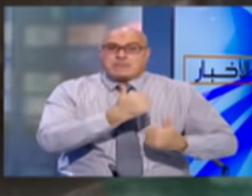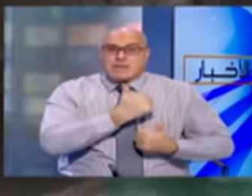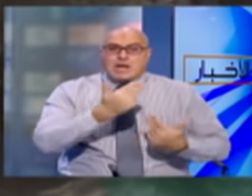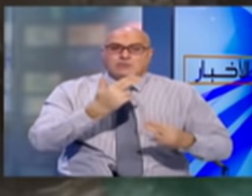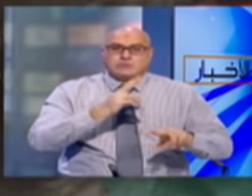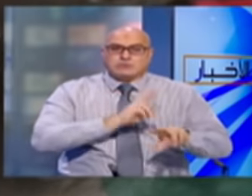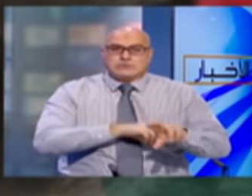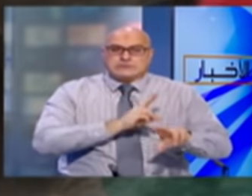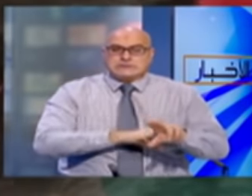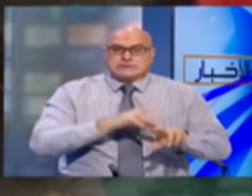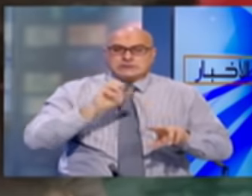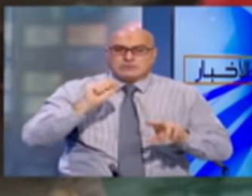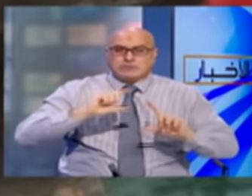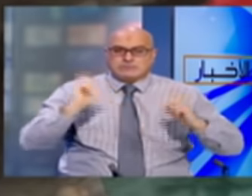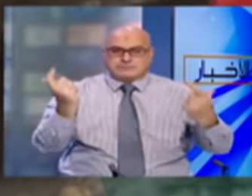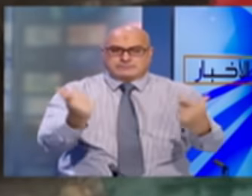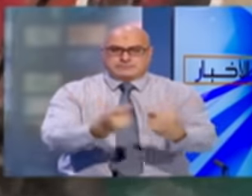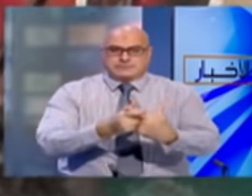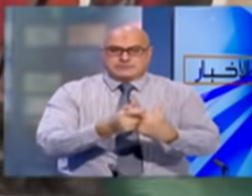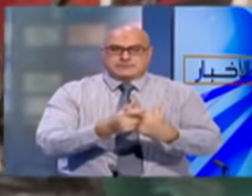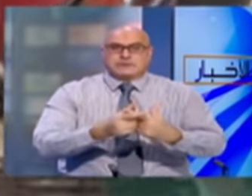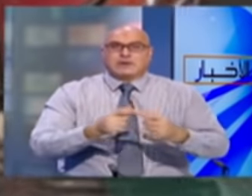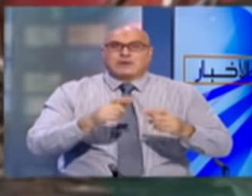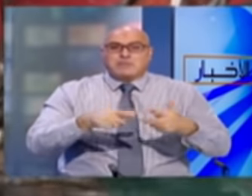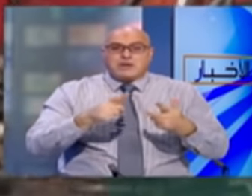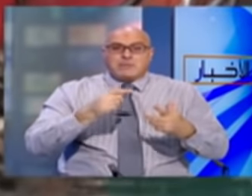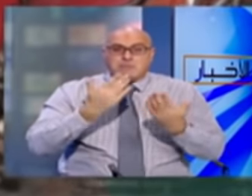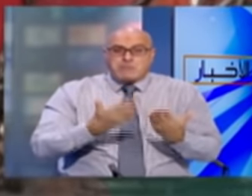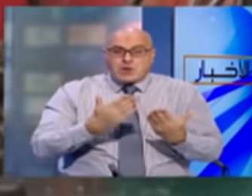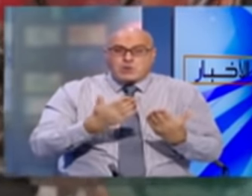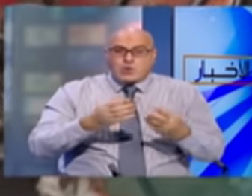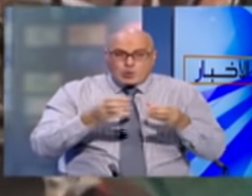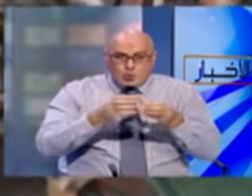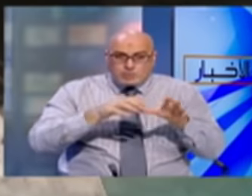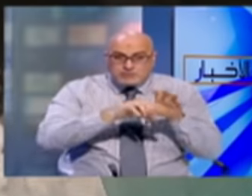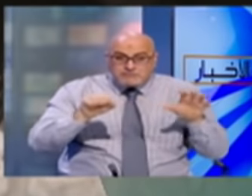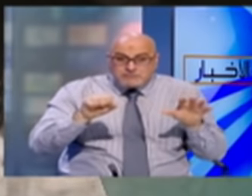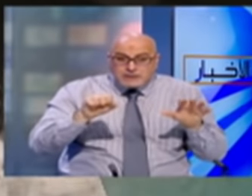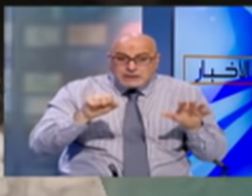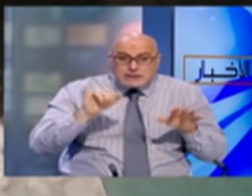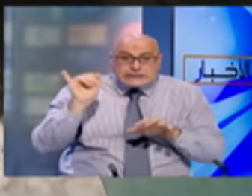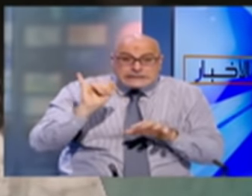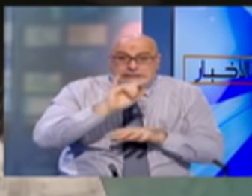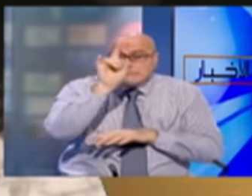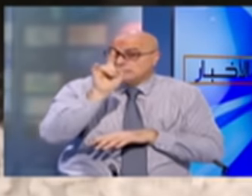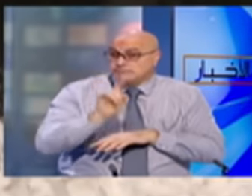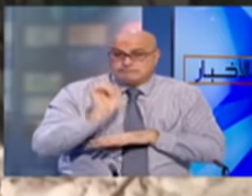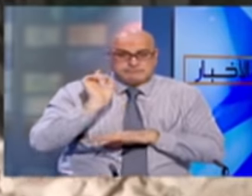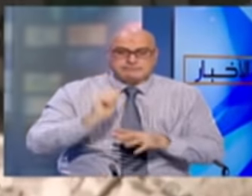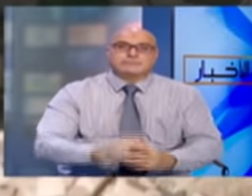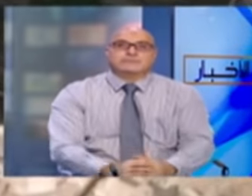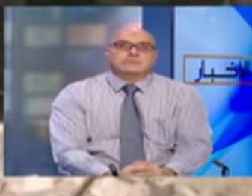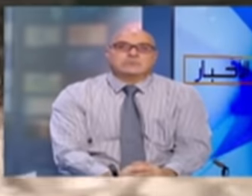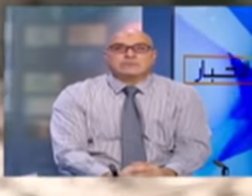الصومالية بتطويق المنطقة في الوقت الذي لم تعلن أي جهة مسؤوليتها عن الانفجار.